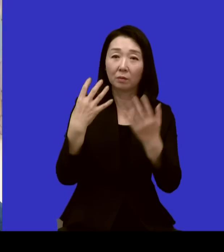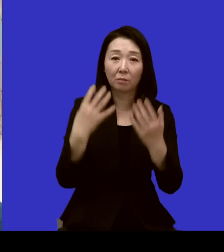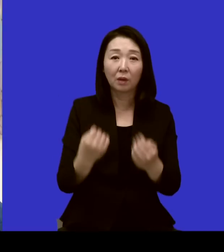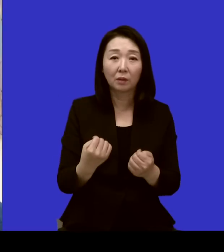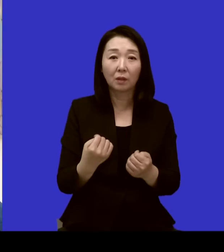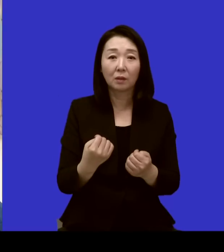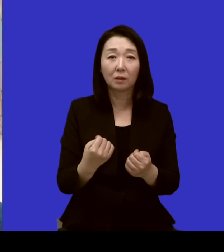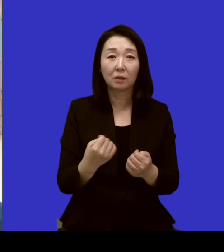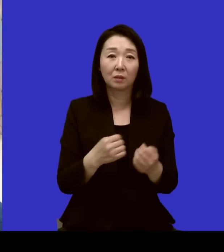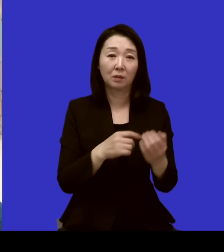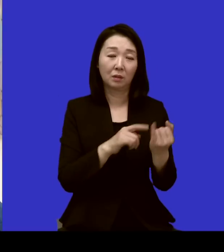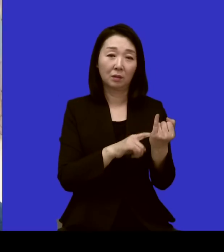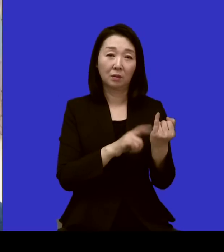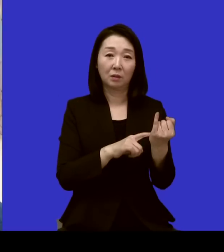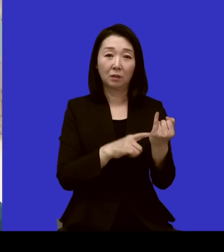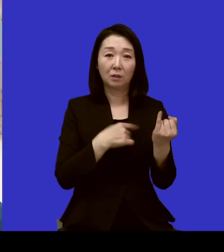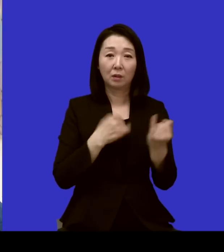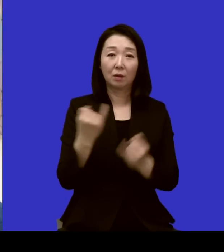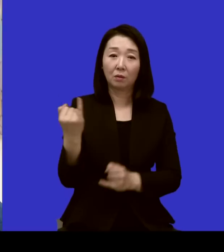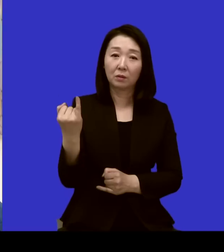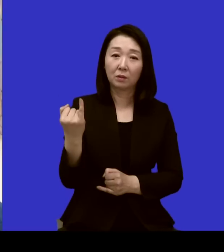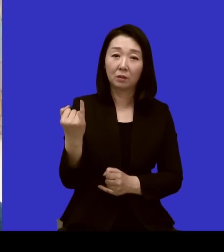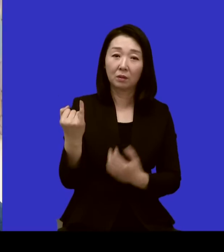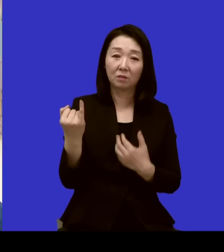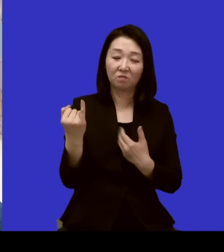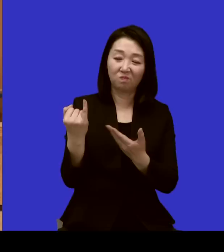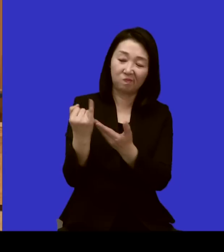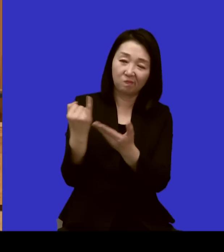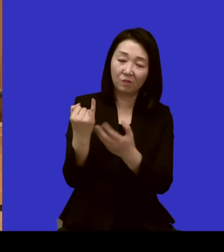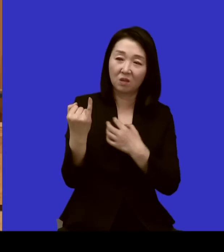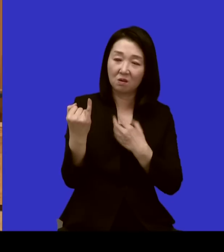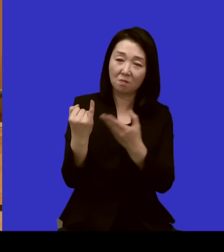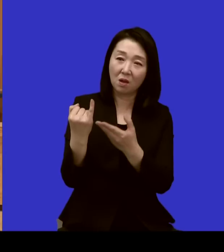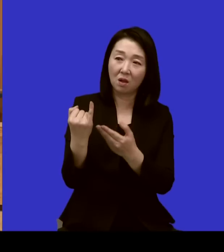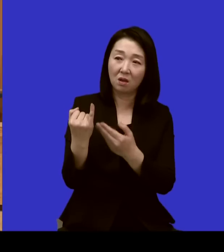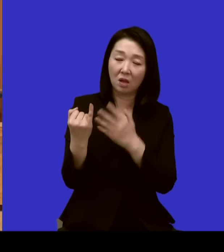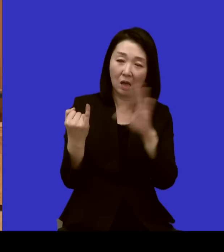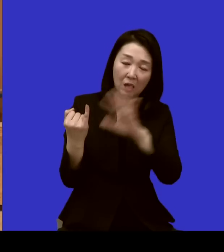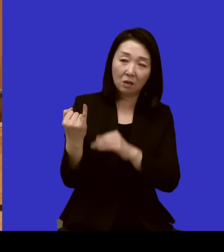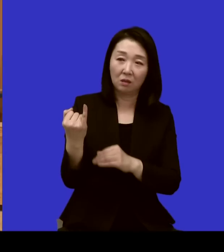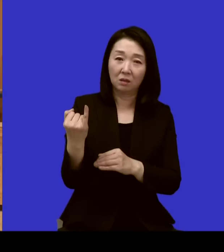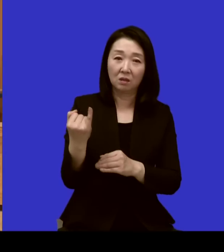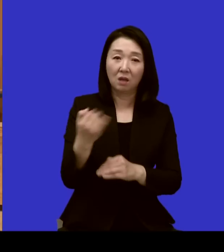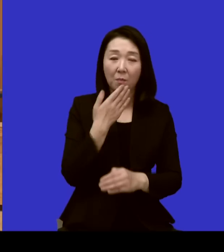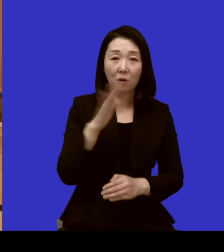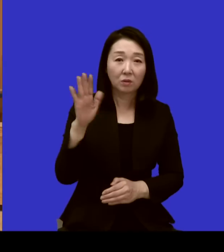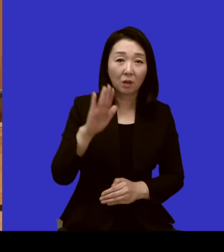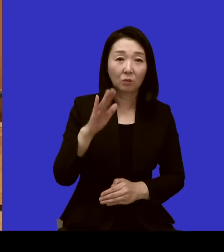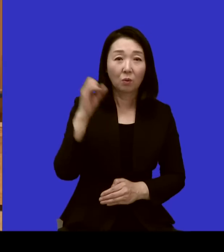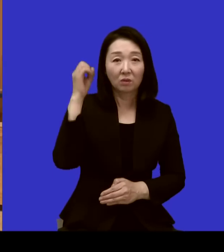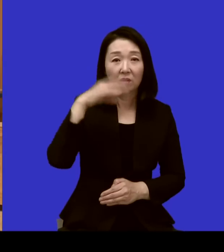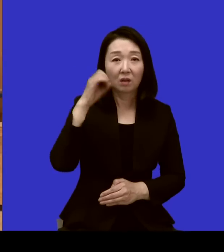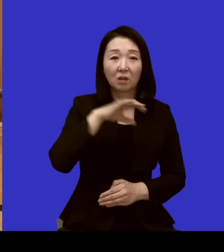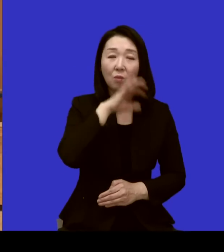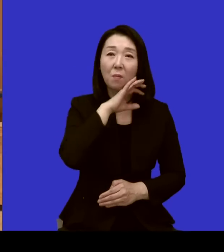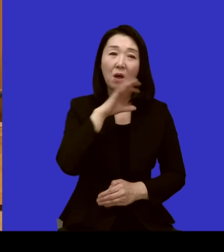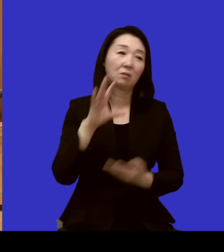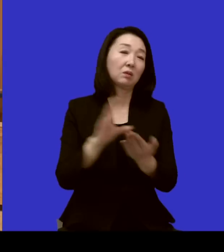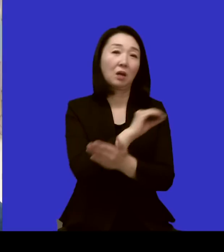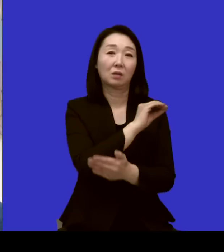그랬는데 자기가 계속 언니를 고깝게 여기고 잘 먹지도 않고 그 투명스럽게